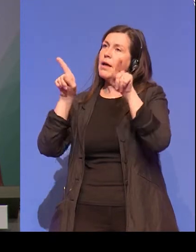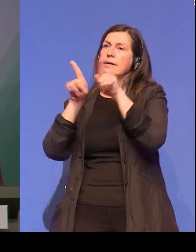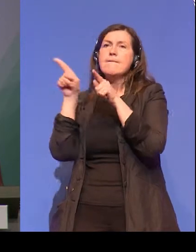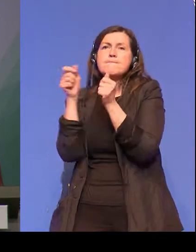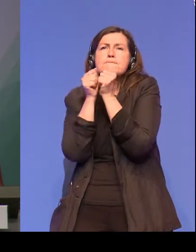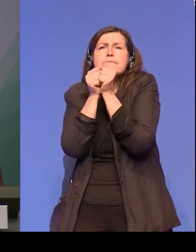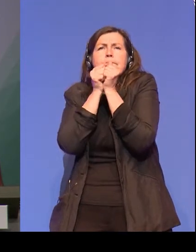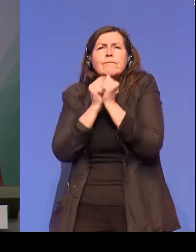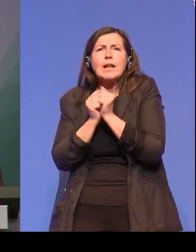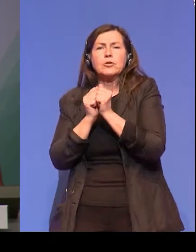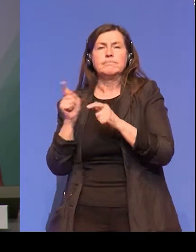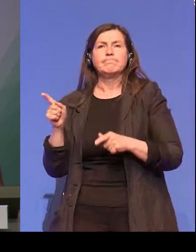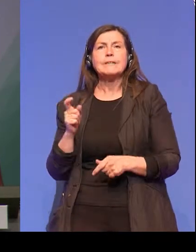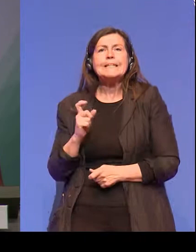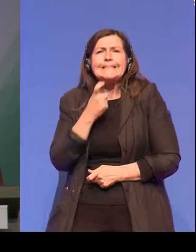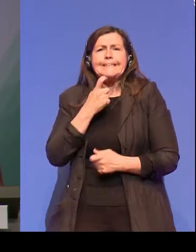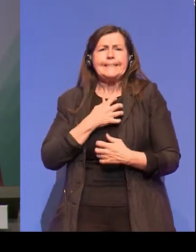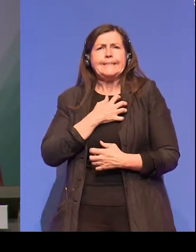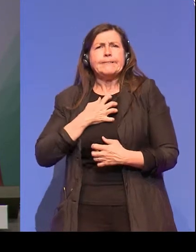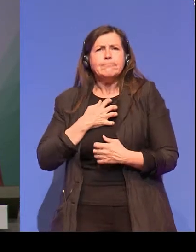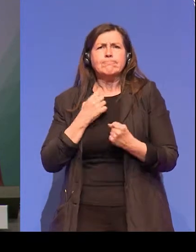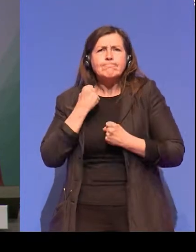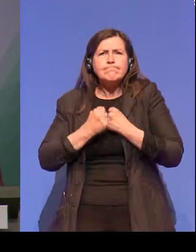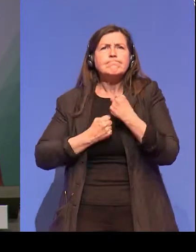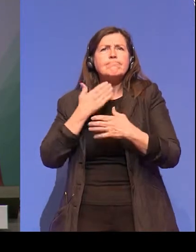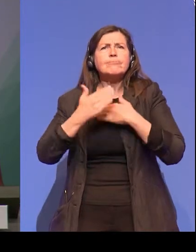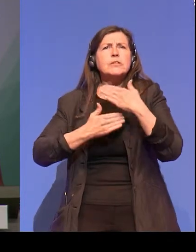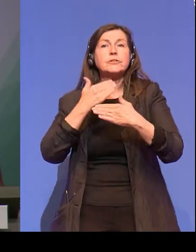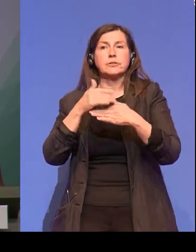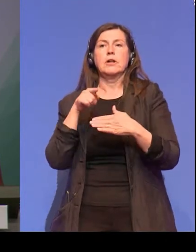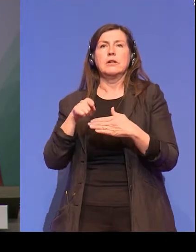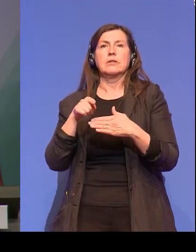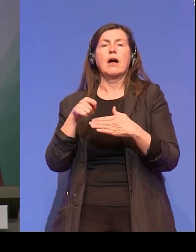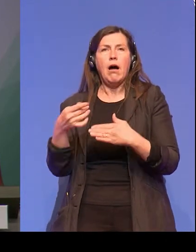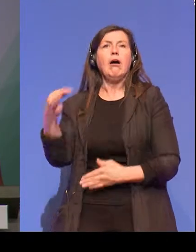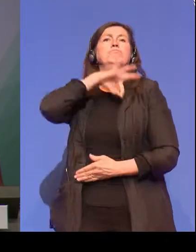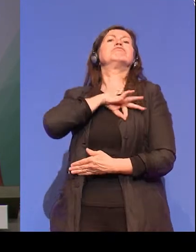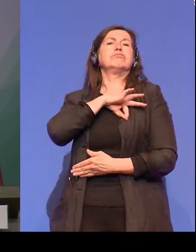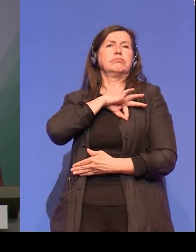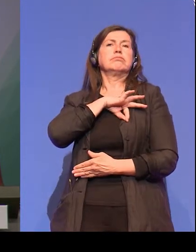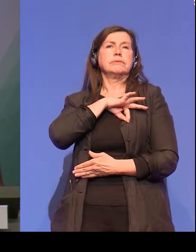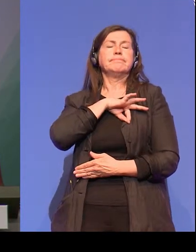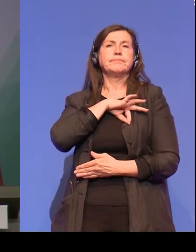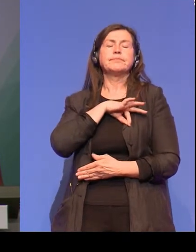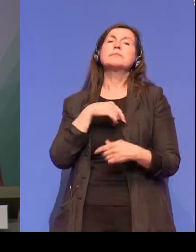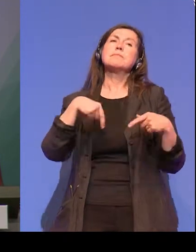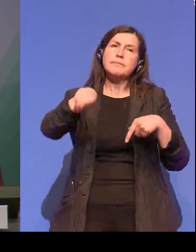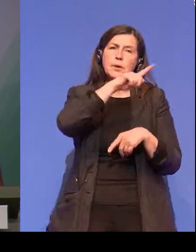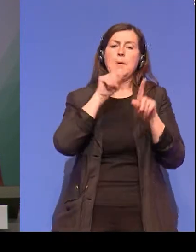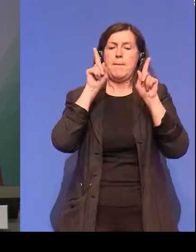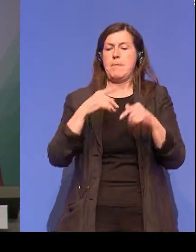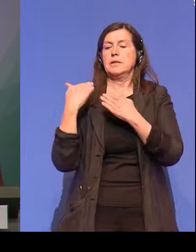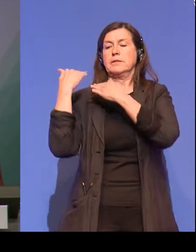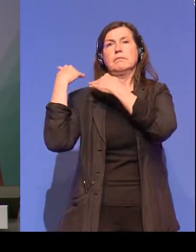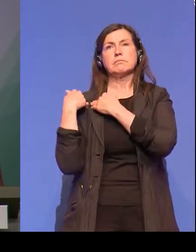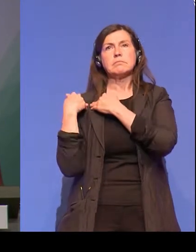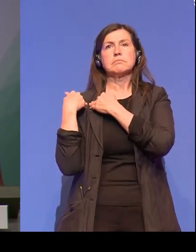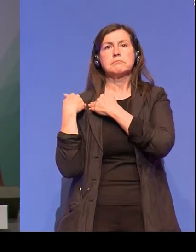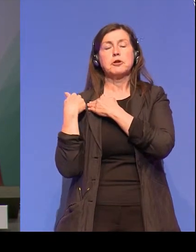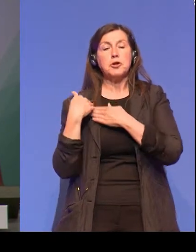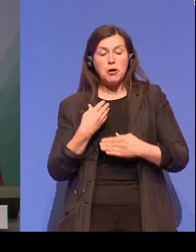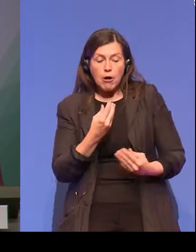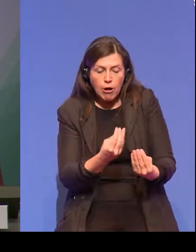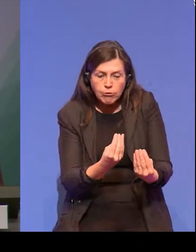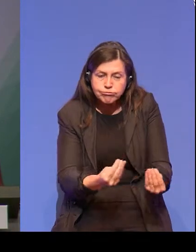futures. Et effectivement, mesdames et messieurs, partout dans le monde, les jeunes se mobilisent pour